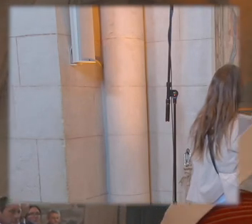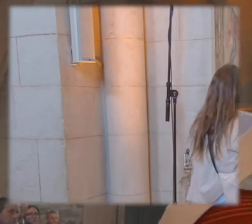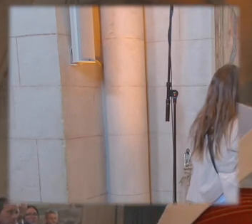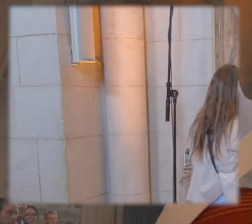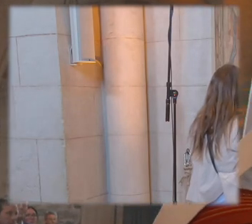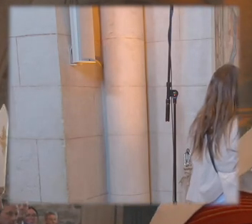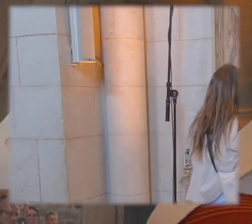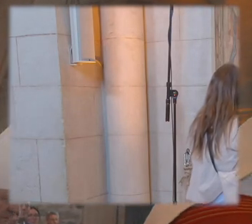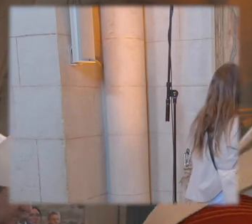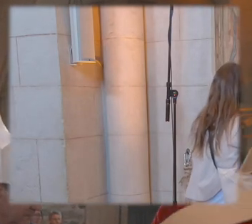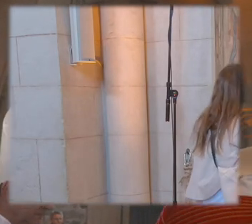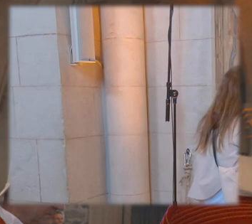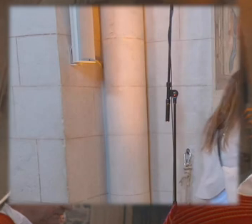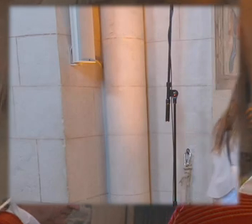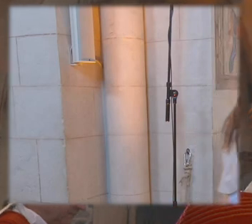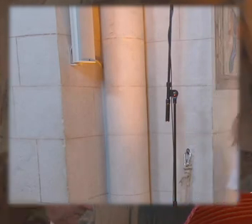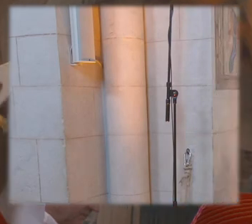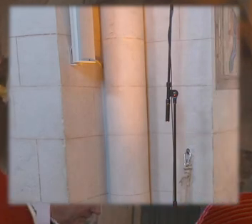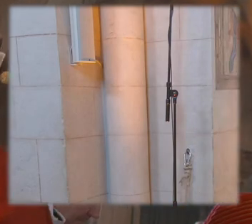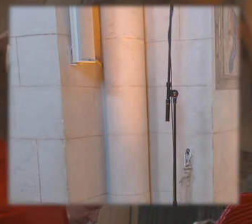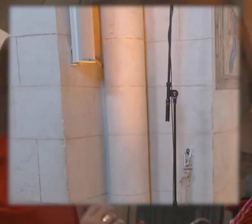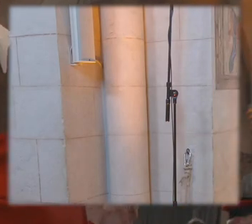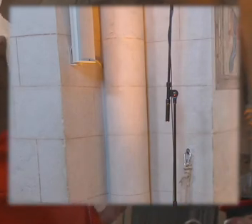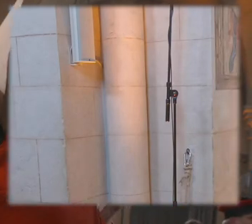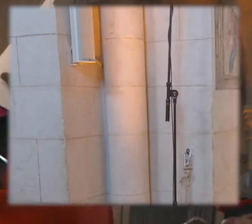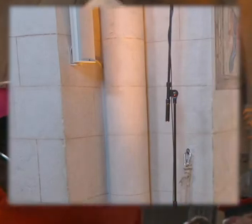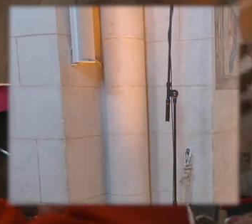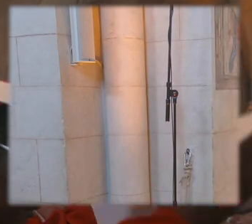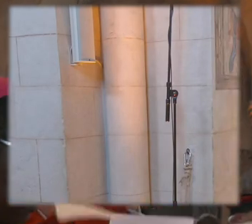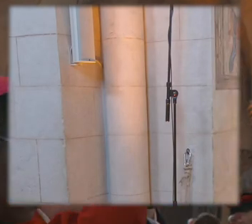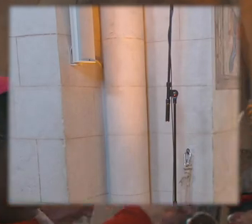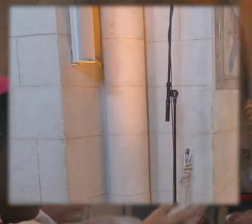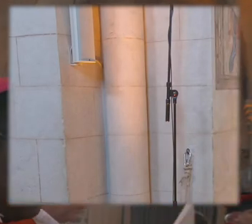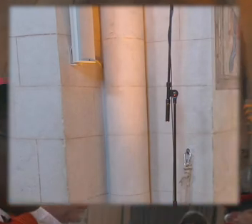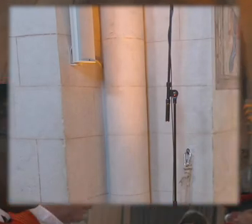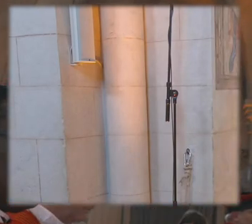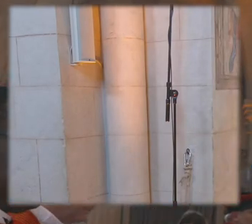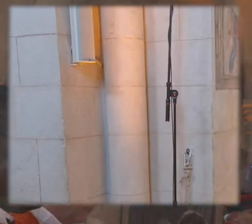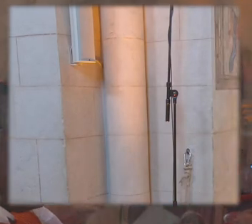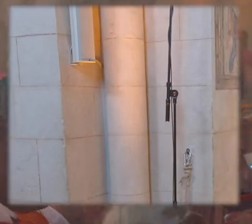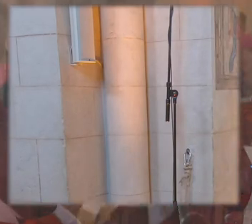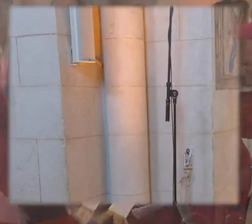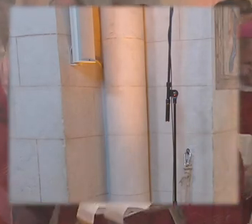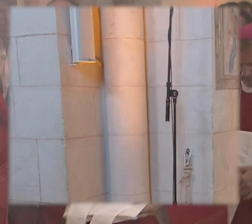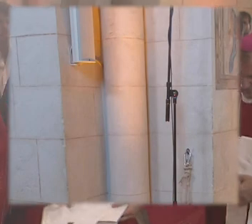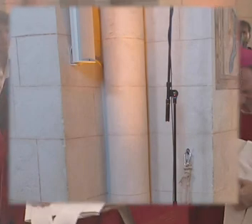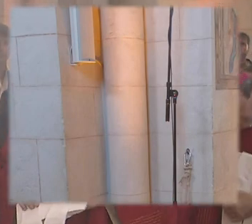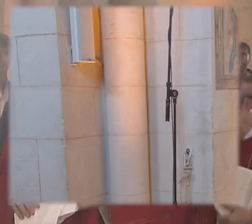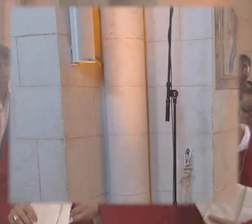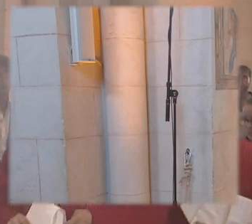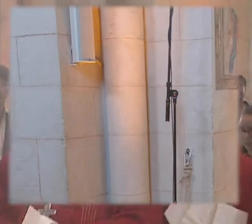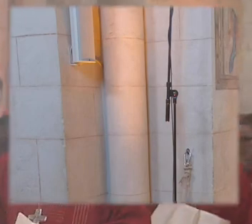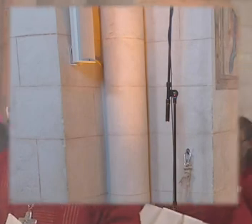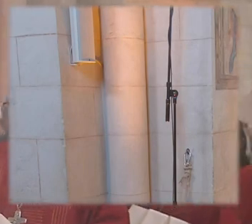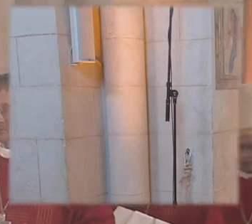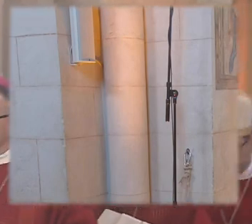Weihbischof Jörg Michael Peters aus Trier und Weihbischof, der emeritierte Weihbischof aus